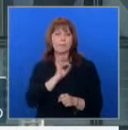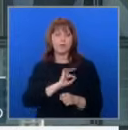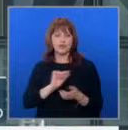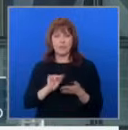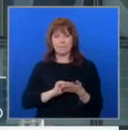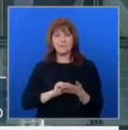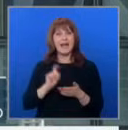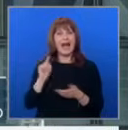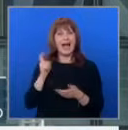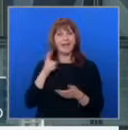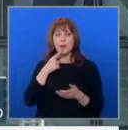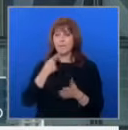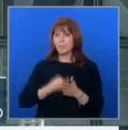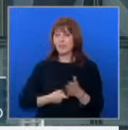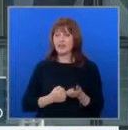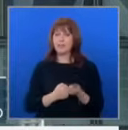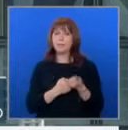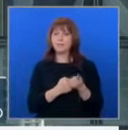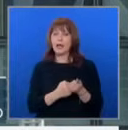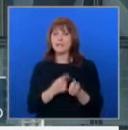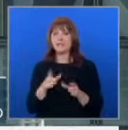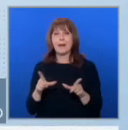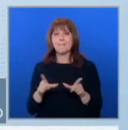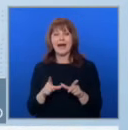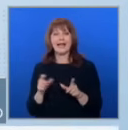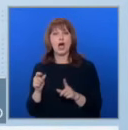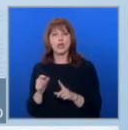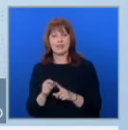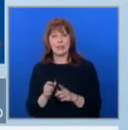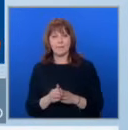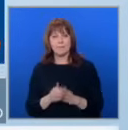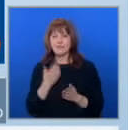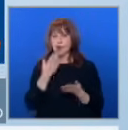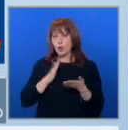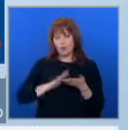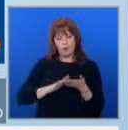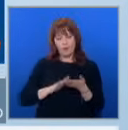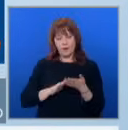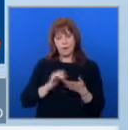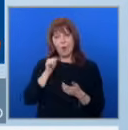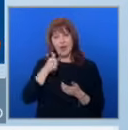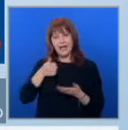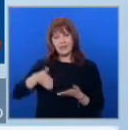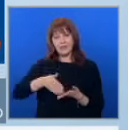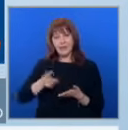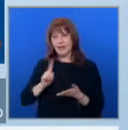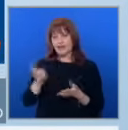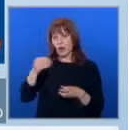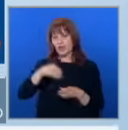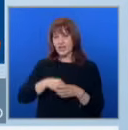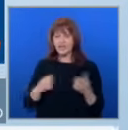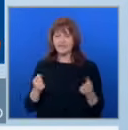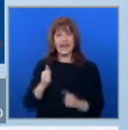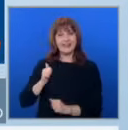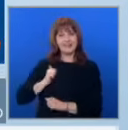писмените гаранции и потвърди подкрепата си за Марк Рюте. Договорихме се унгарски персонал да не участва в дейностите на